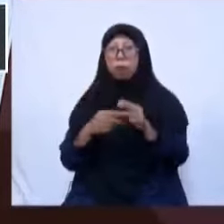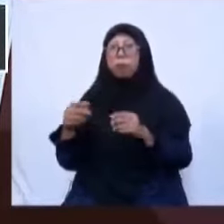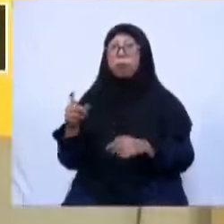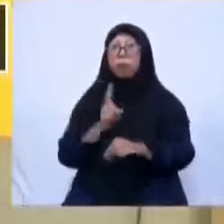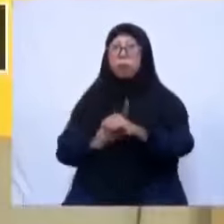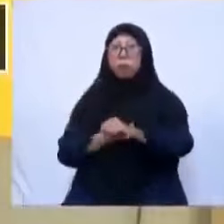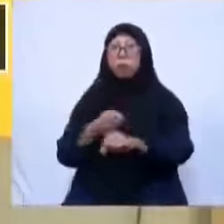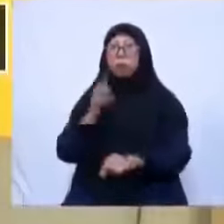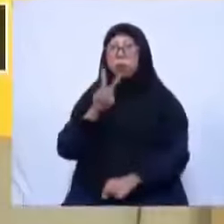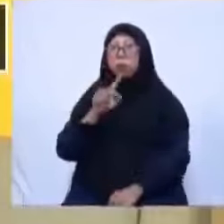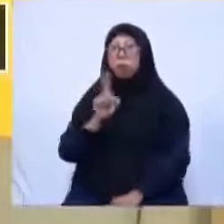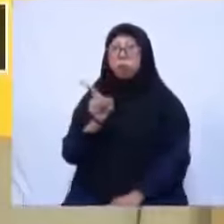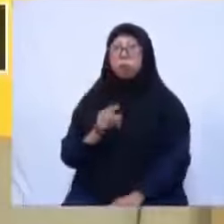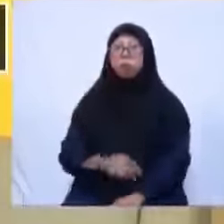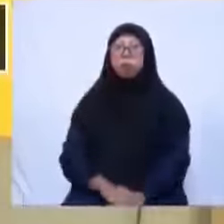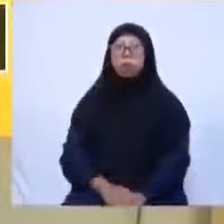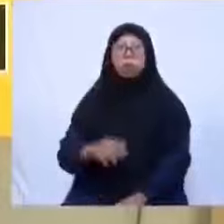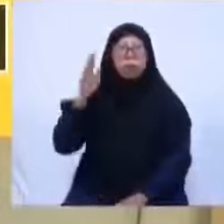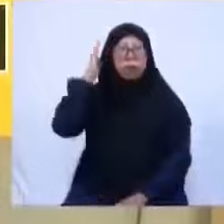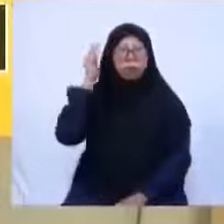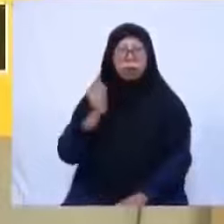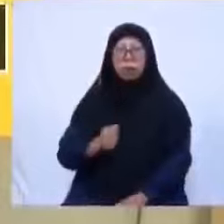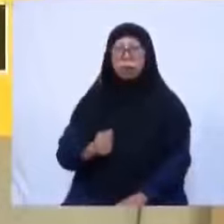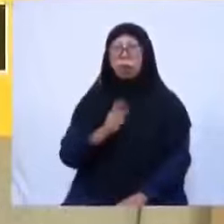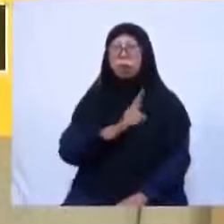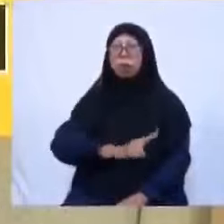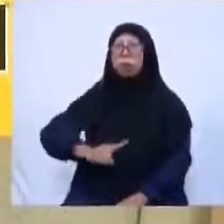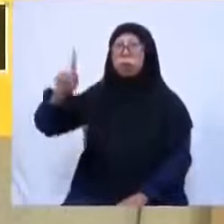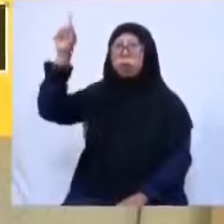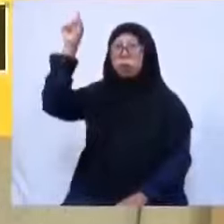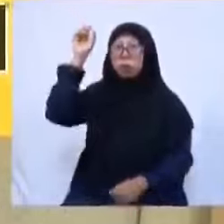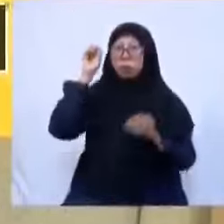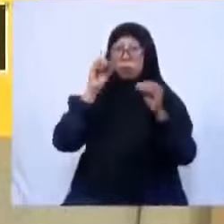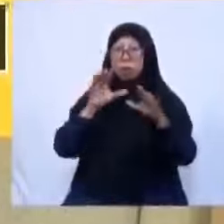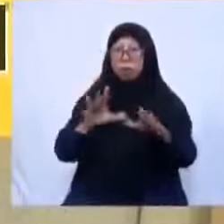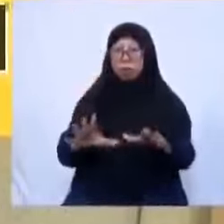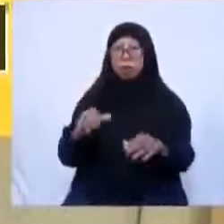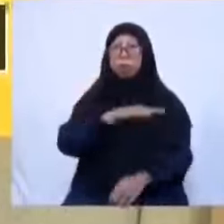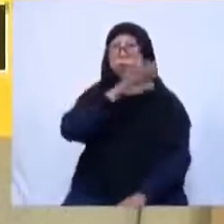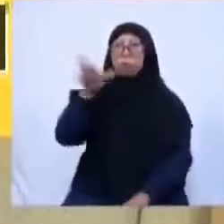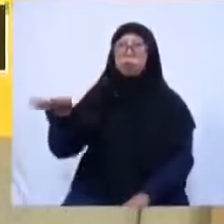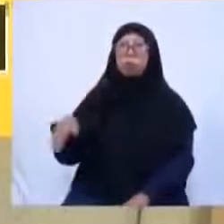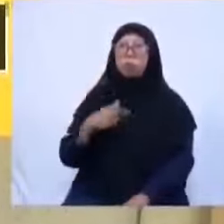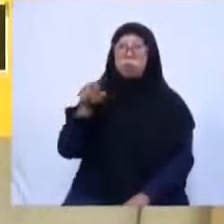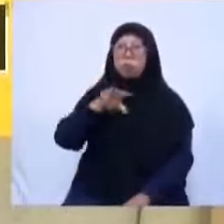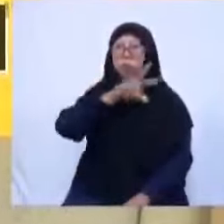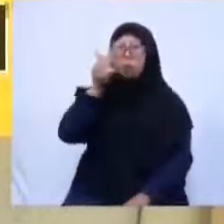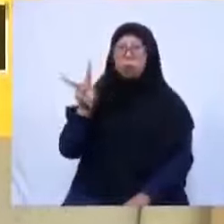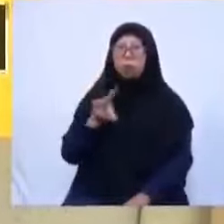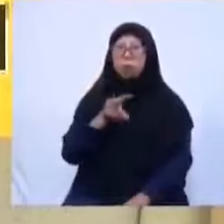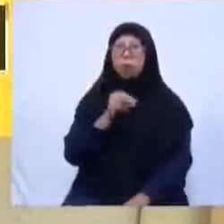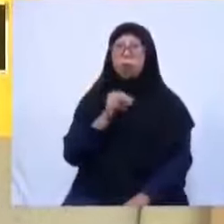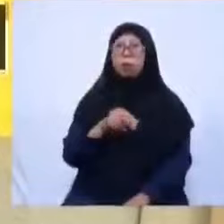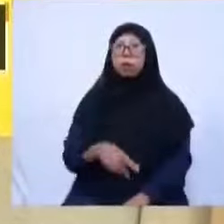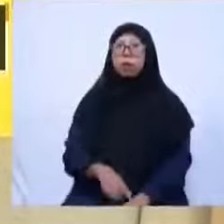berbicara. Assalamualaikum warahmatullahi wabarakatuh. Seluruh warga Jawa Barat dimanapun berada,